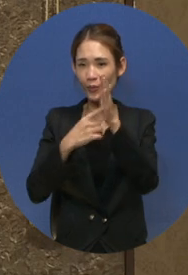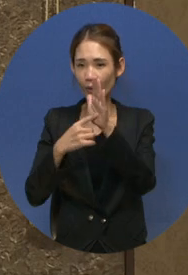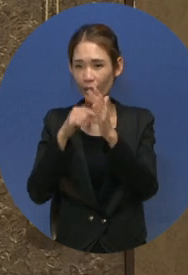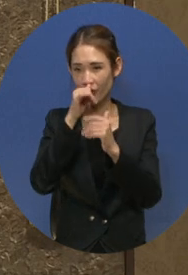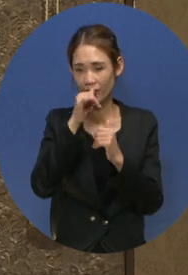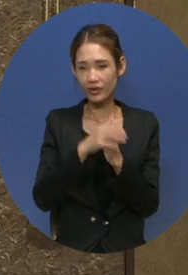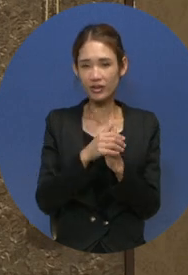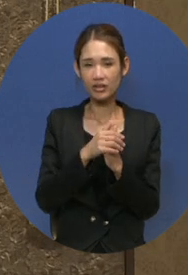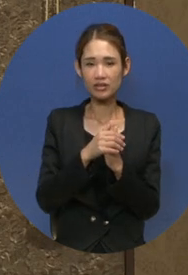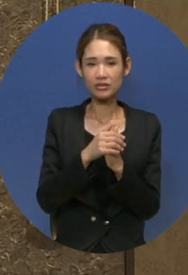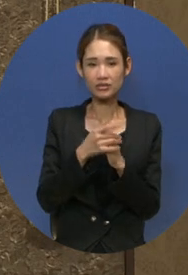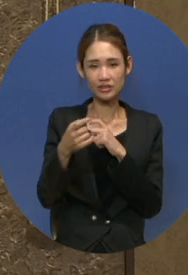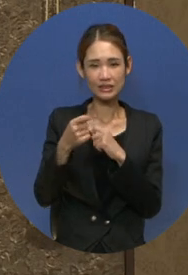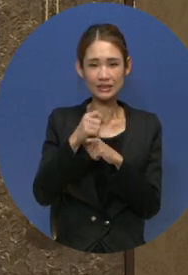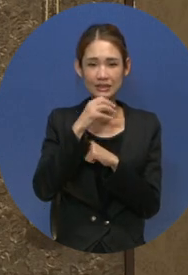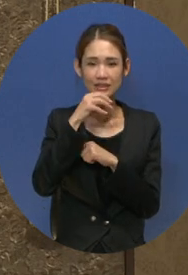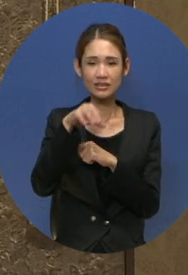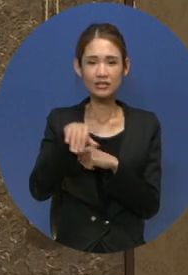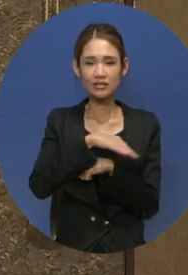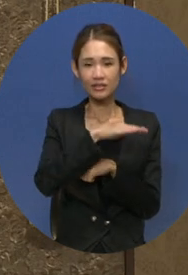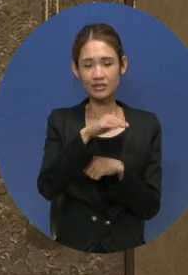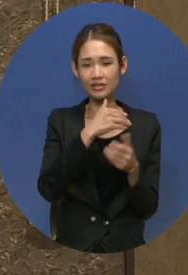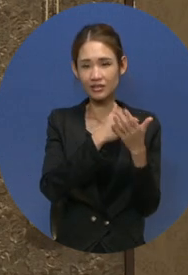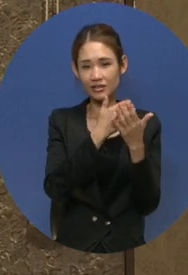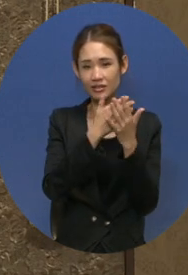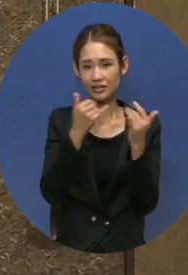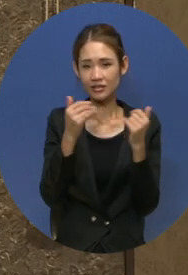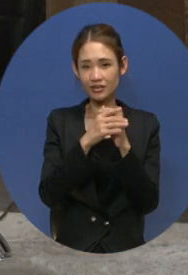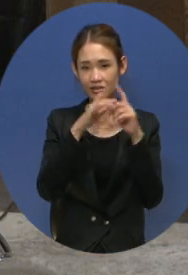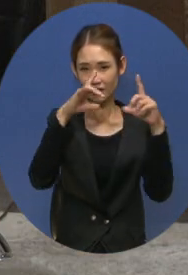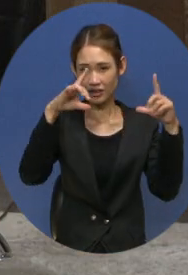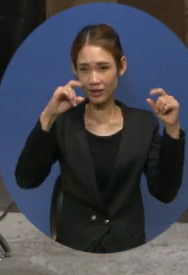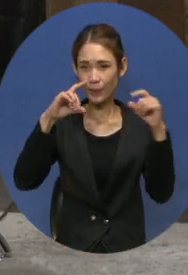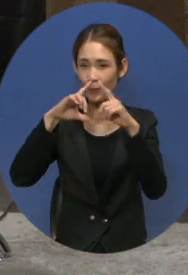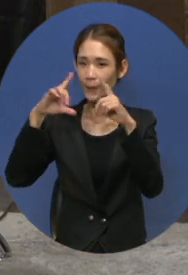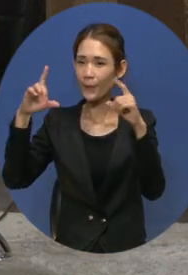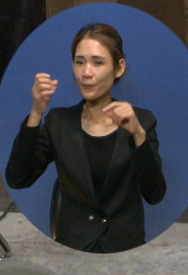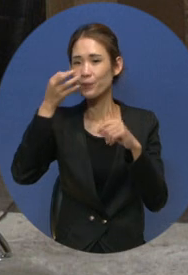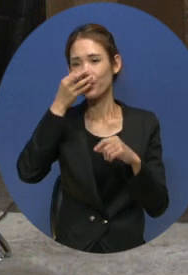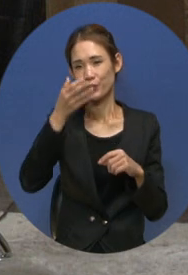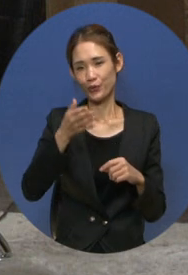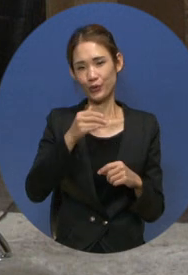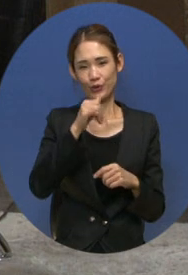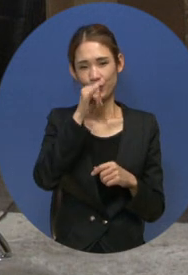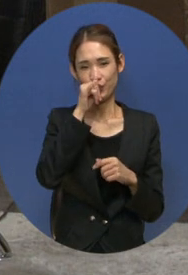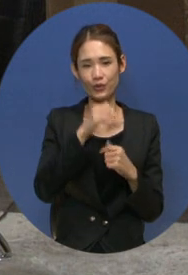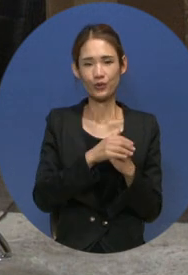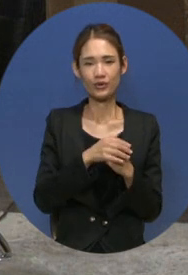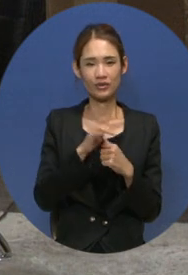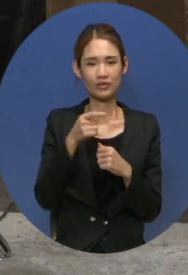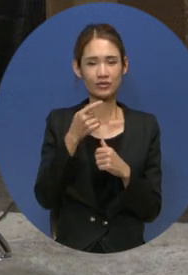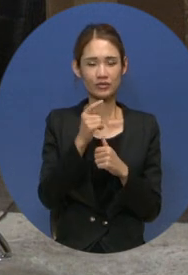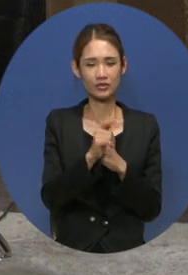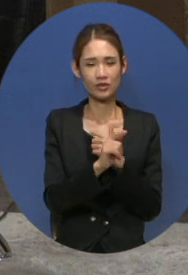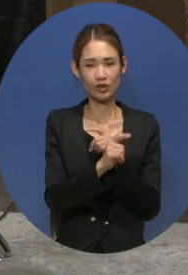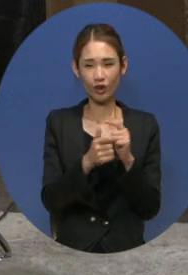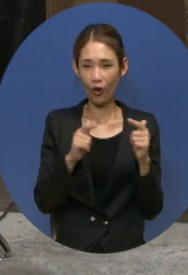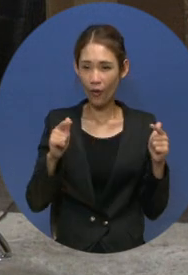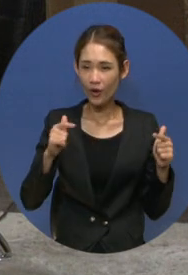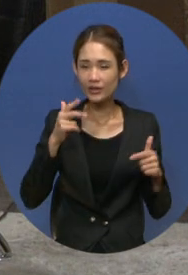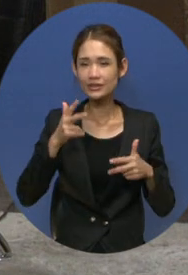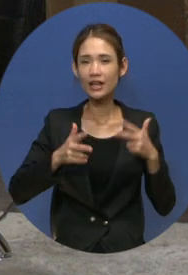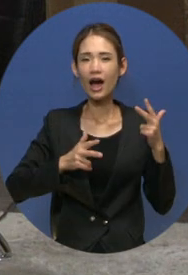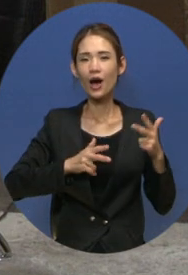하고요. 또 인근 그 카페에서도 저희 그 작가들의 이 작품을 또 걸어놓기도 하고요. 그다음에 뭐 여러 사업을